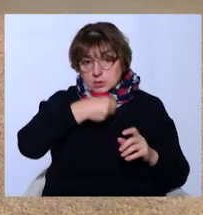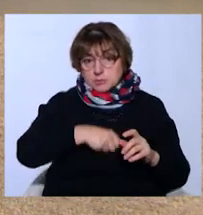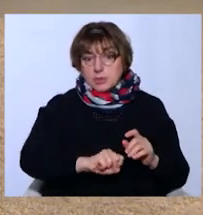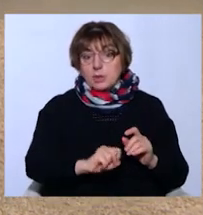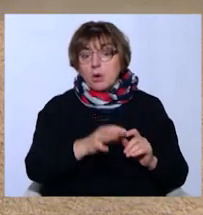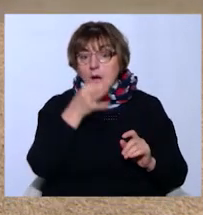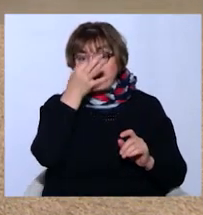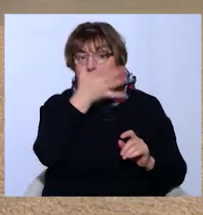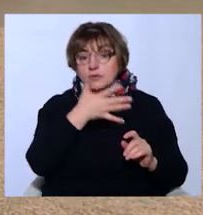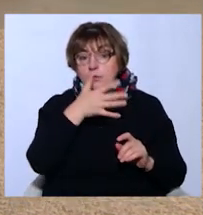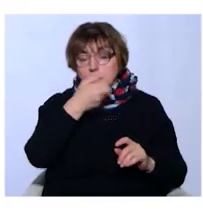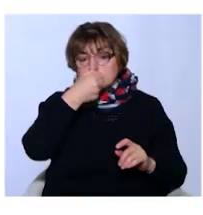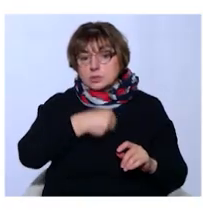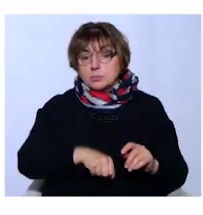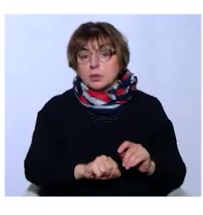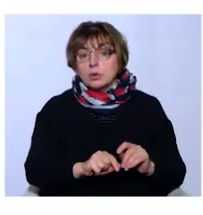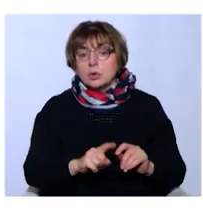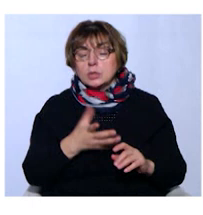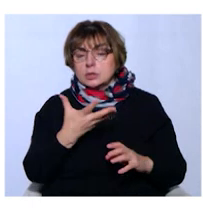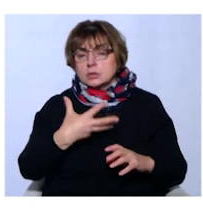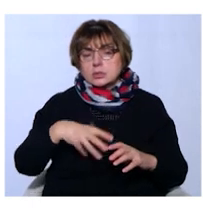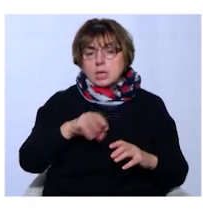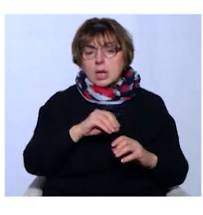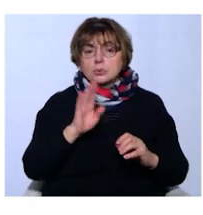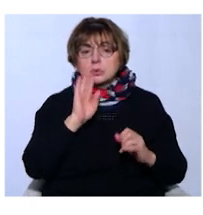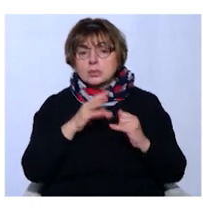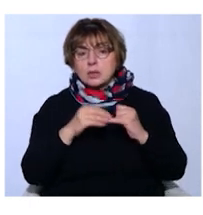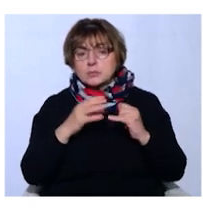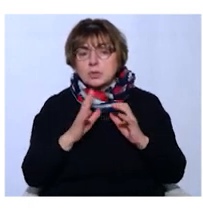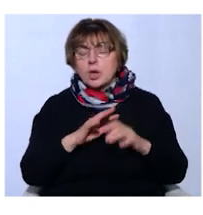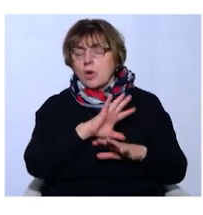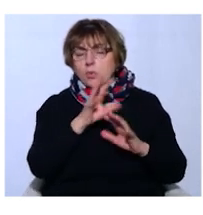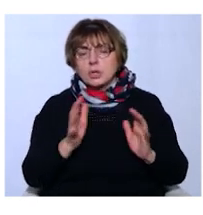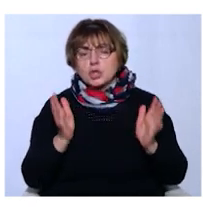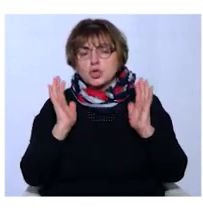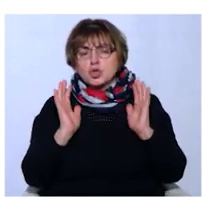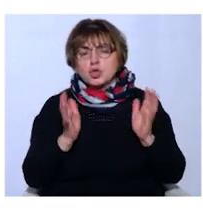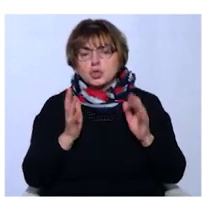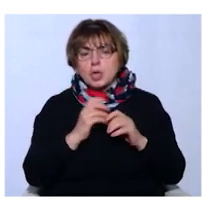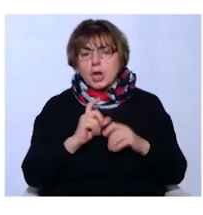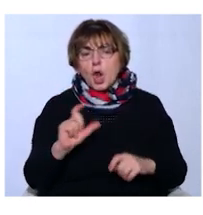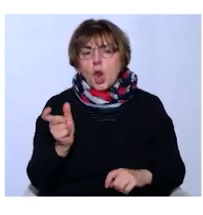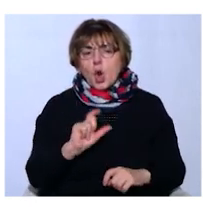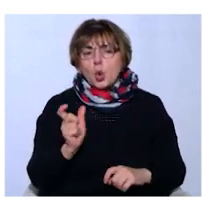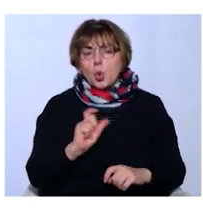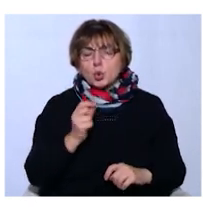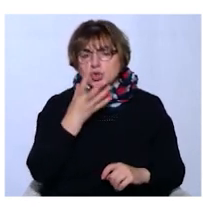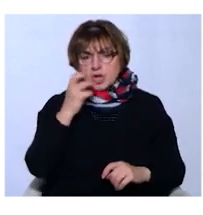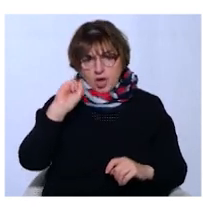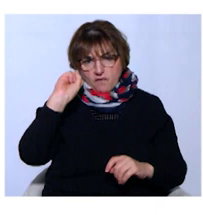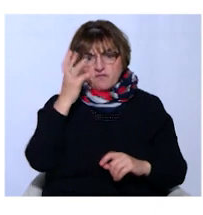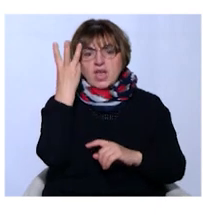აფრიკული სპილო, ხოლო საერთოდ დედამიწაზე მობინადრე არსებებს შორის ყველაზე დიდი გახლავთ ლურჯი ვეშაპი, რომლის